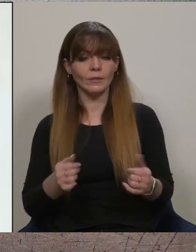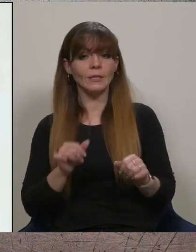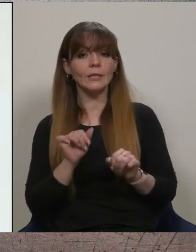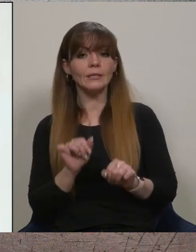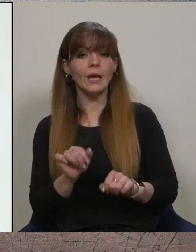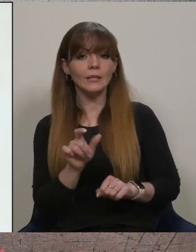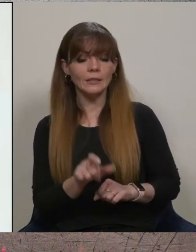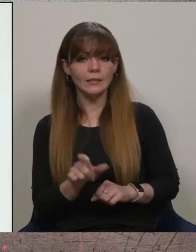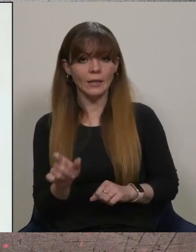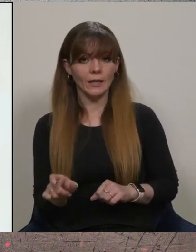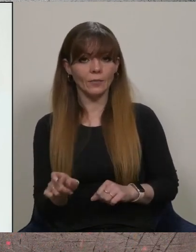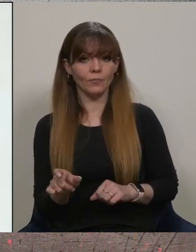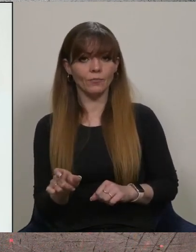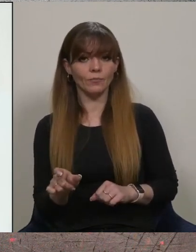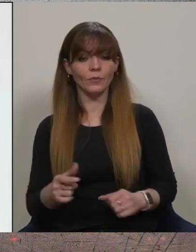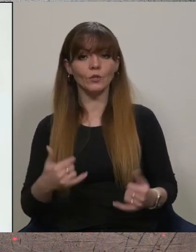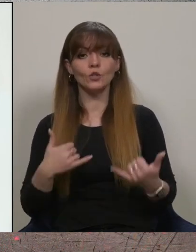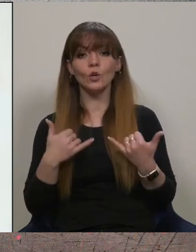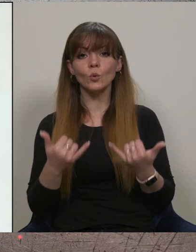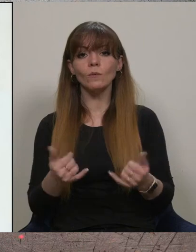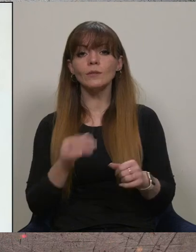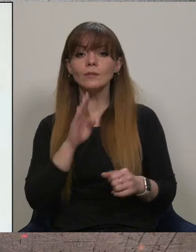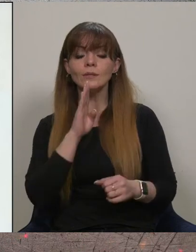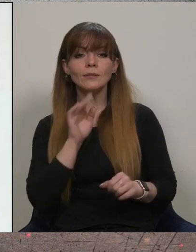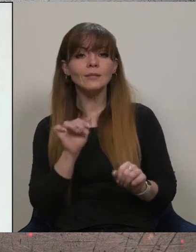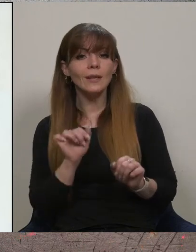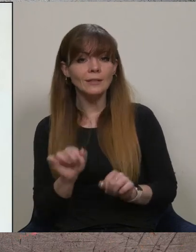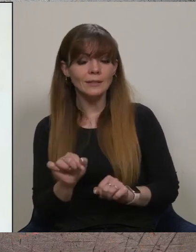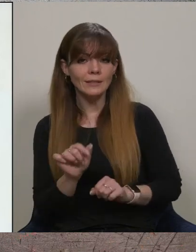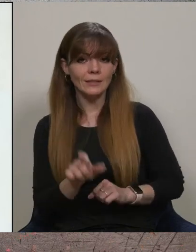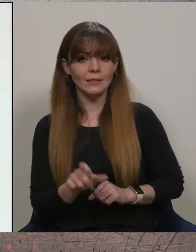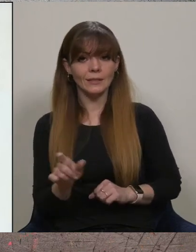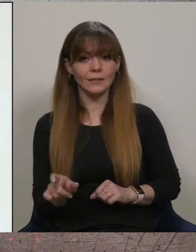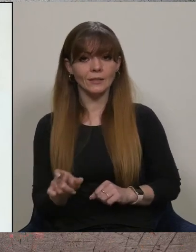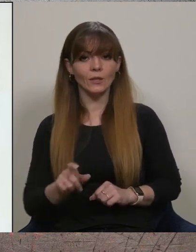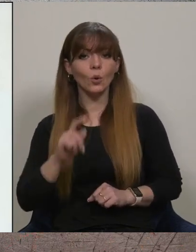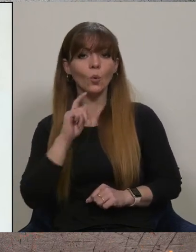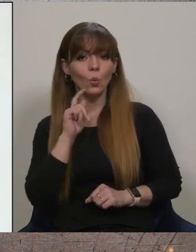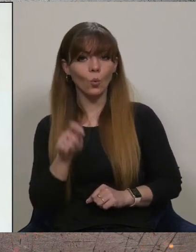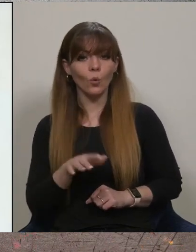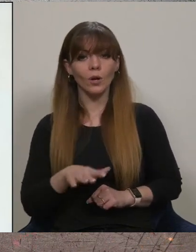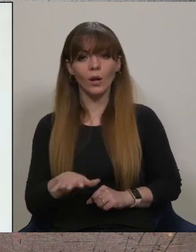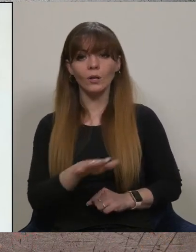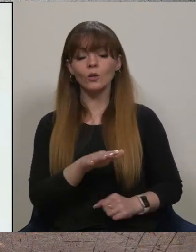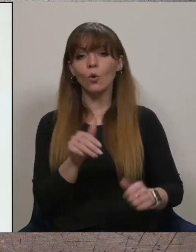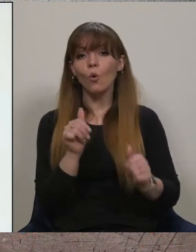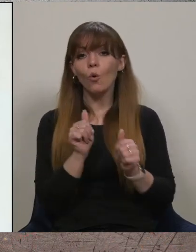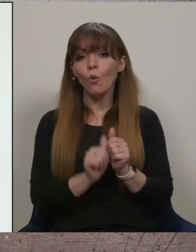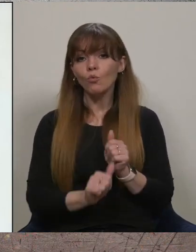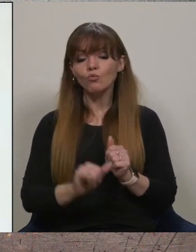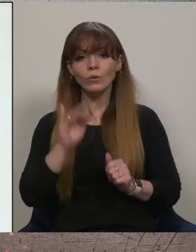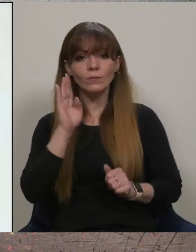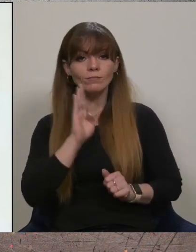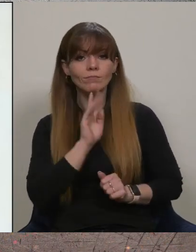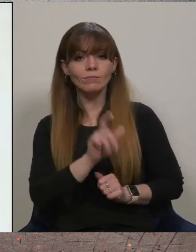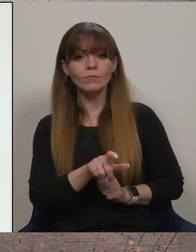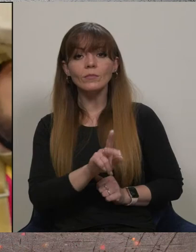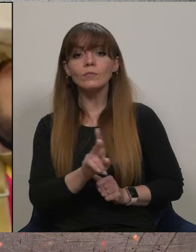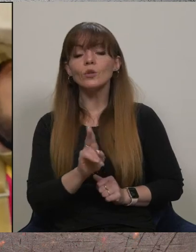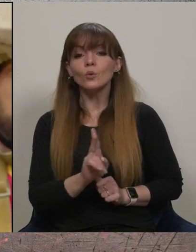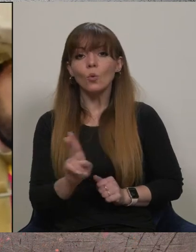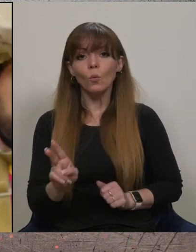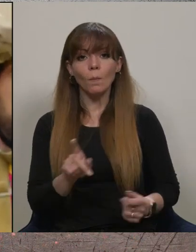захисники, шановні захисниці України, кожен і кожна, хто бореться